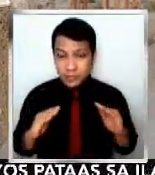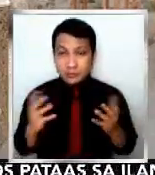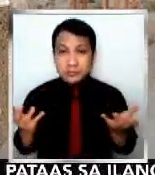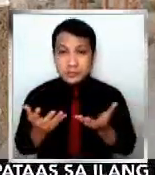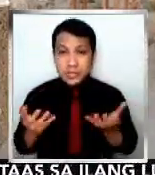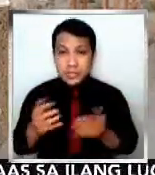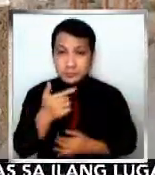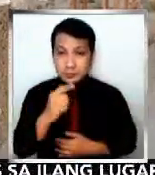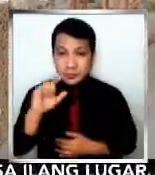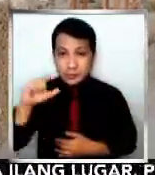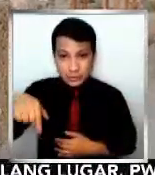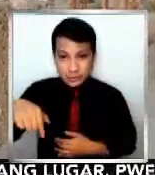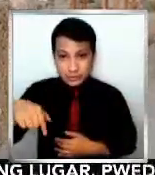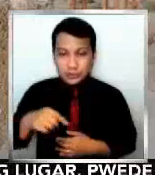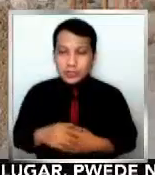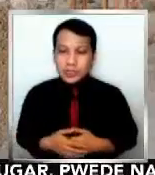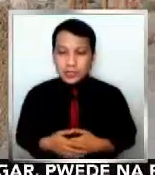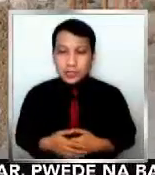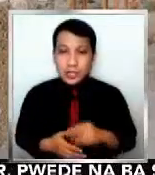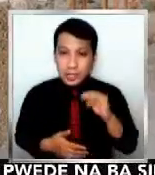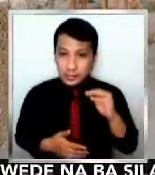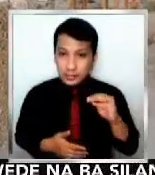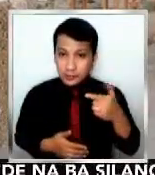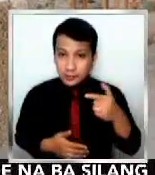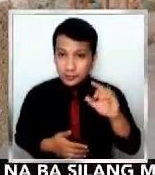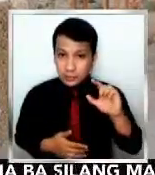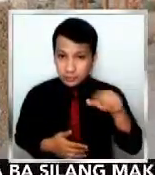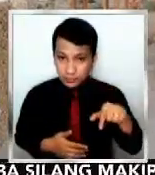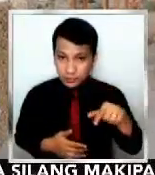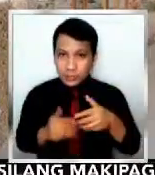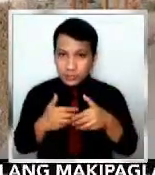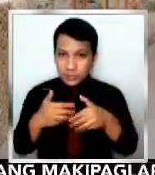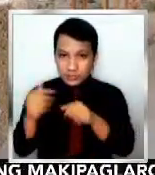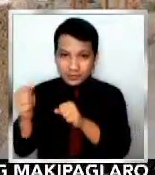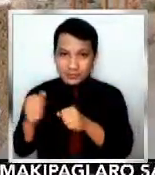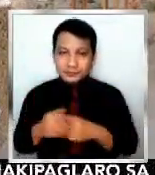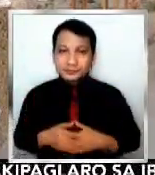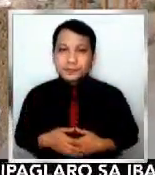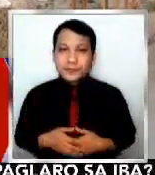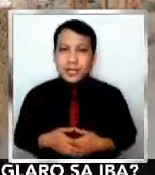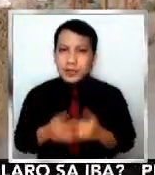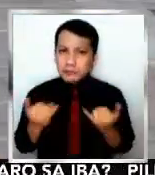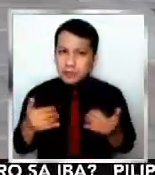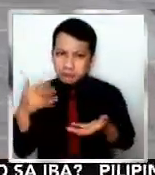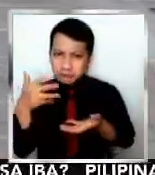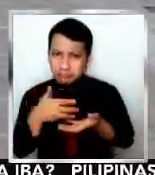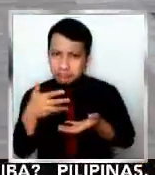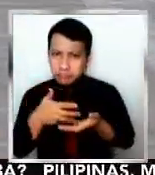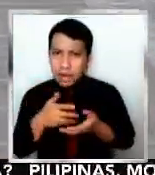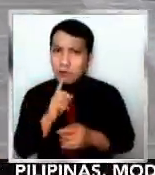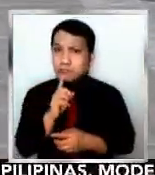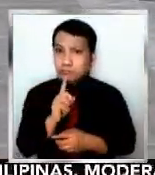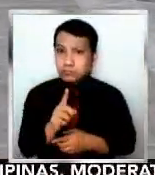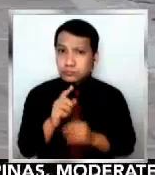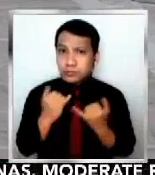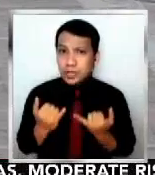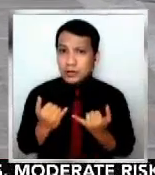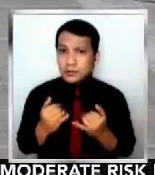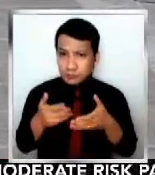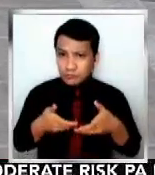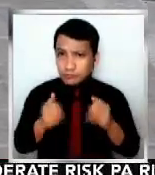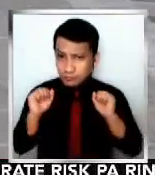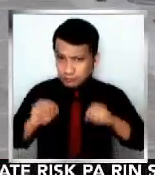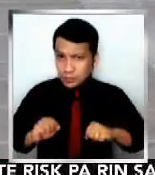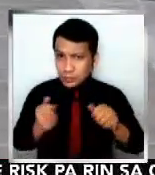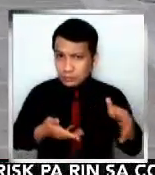at Modified General Community Quarantine. Meron akong mga pag-aaral na tatanggado na po ang ating mga kabataan dahil po